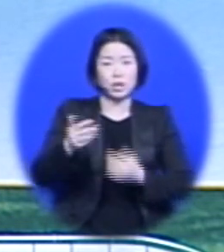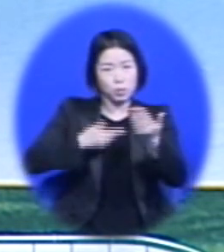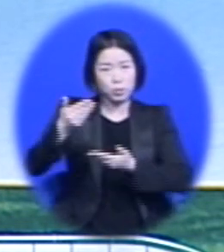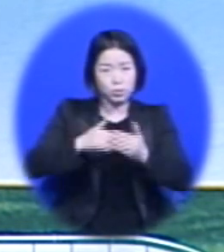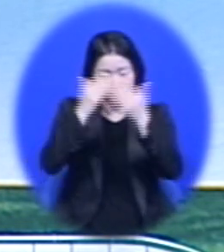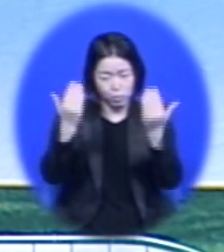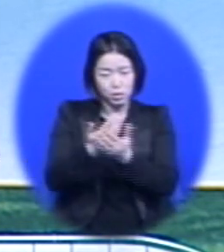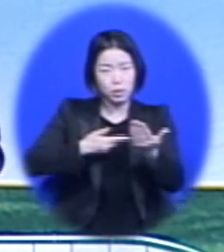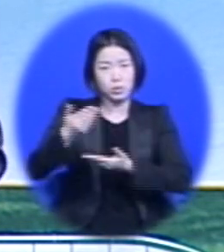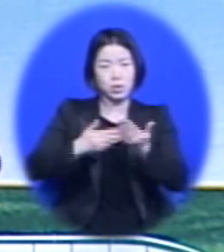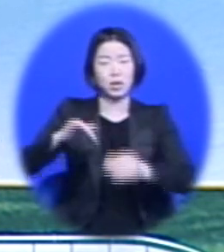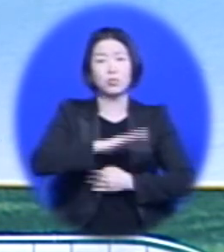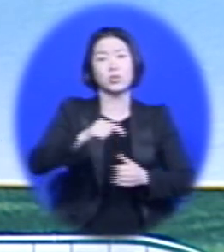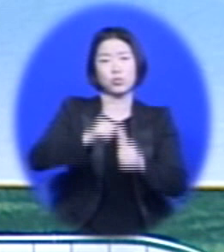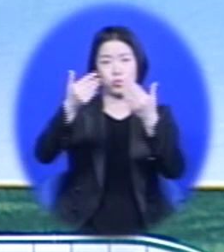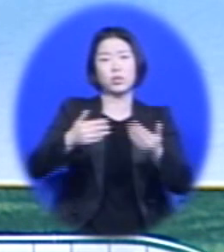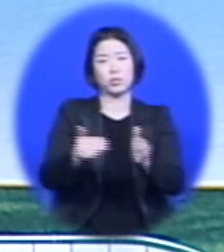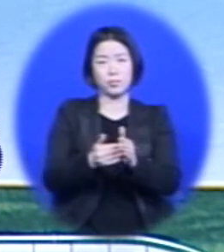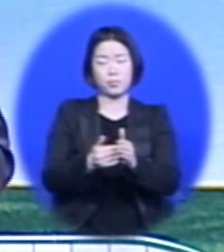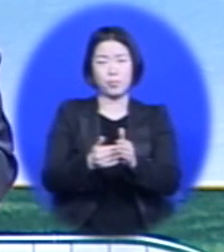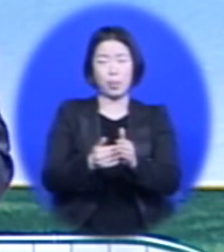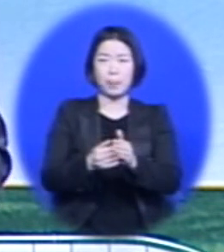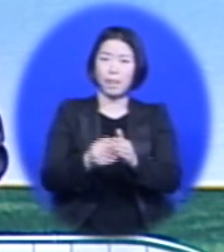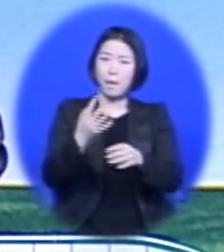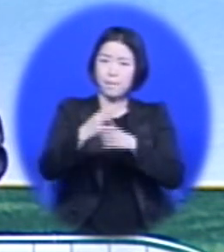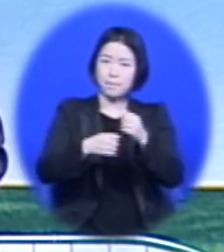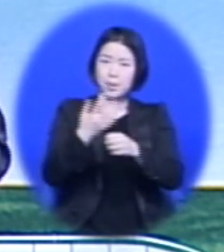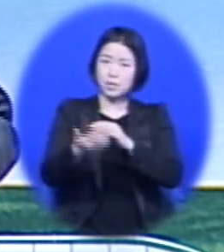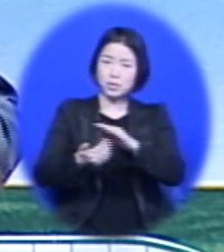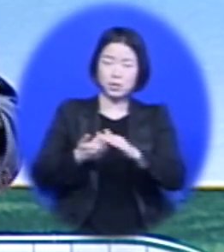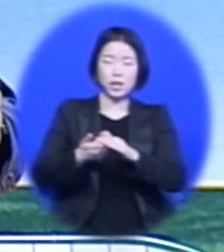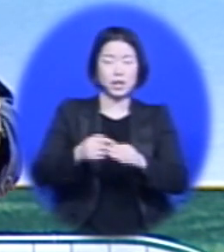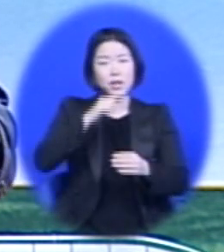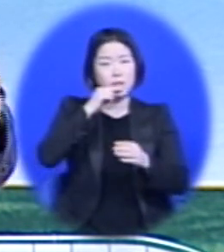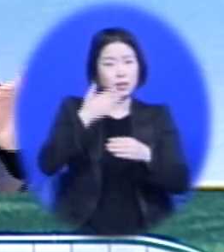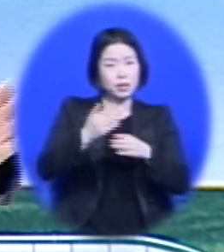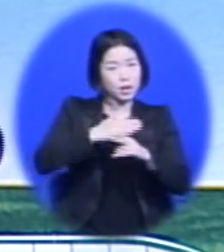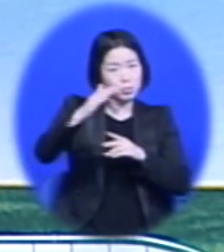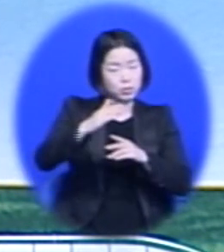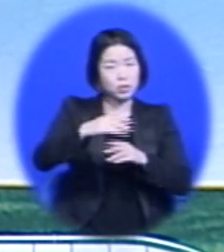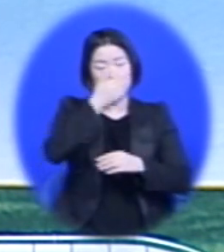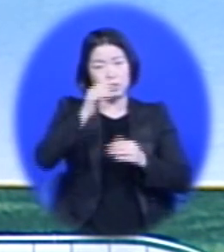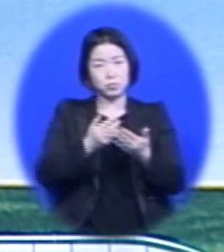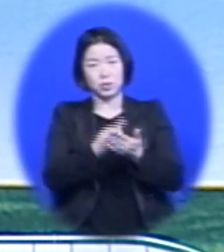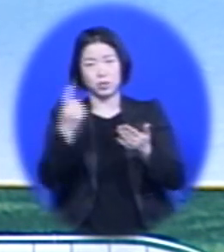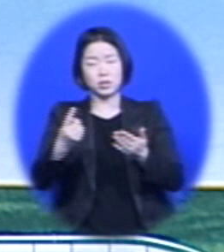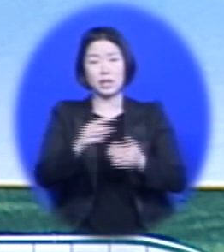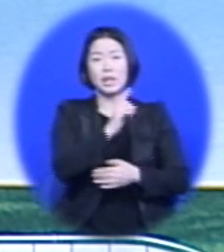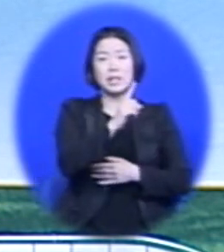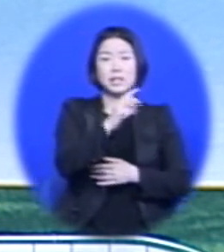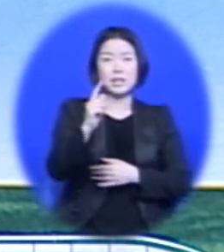것입니다. 몇 년 전에 하늘꿈학교 탈북 청소년 DTS가 열렸습니다.